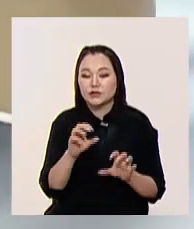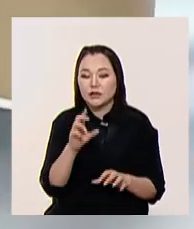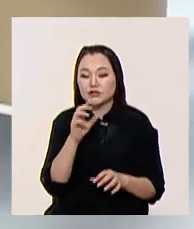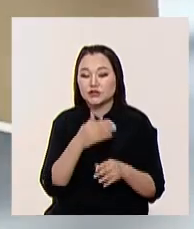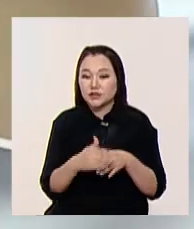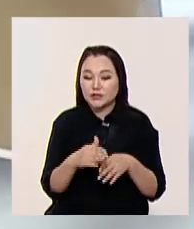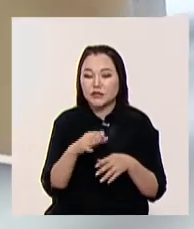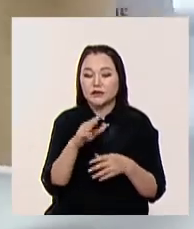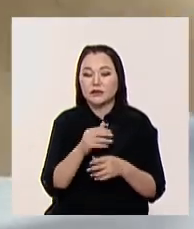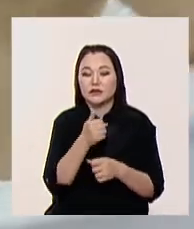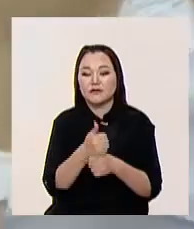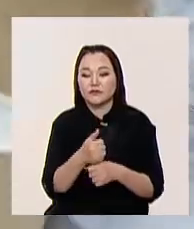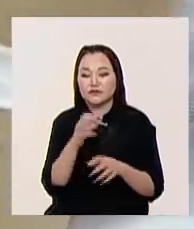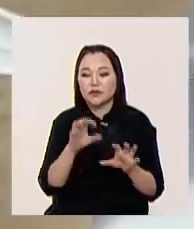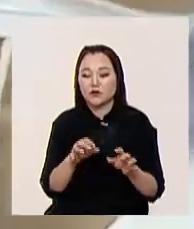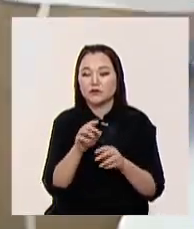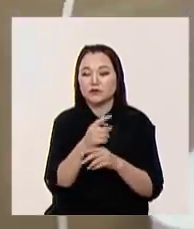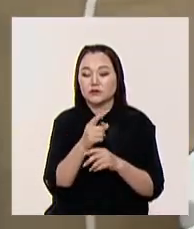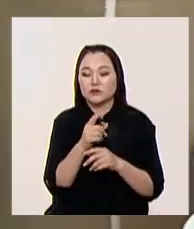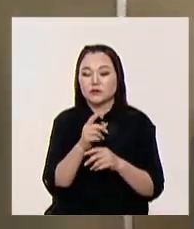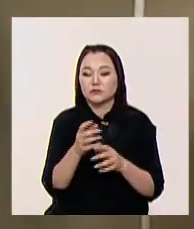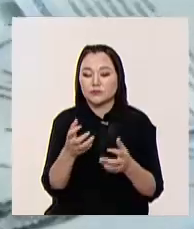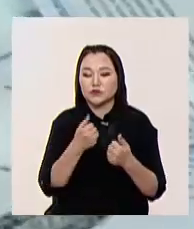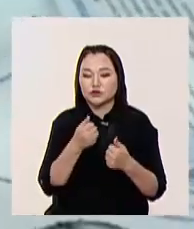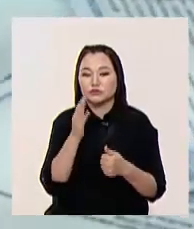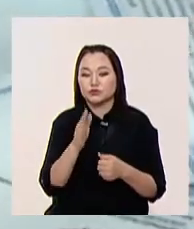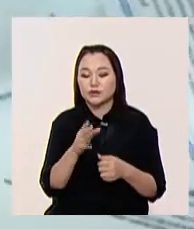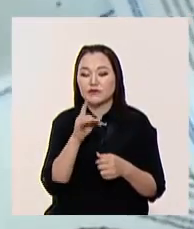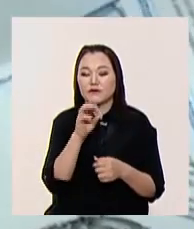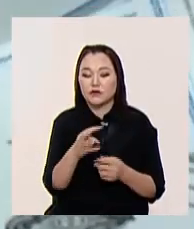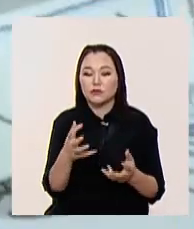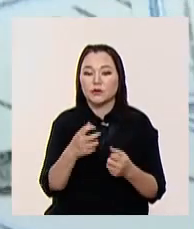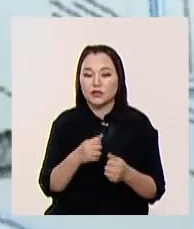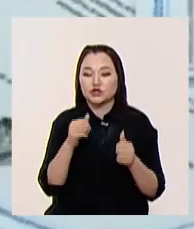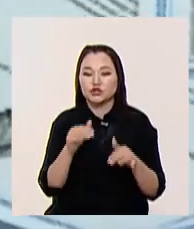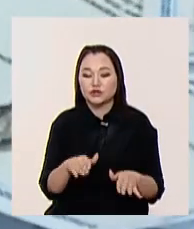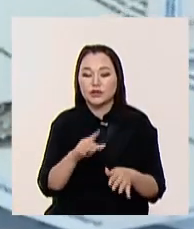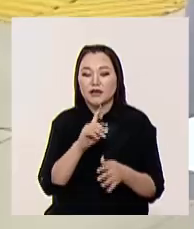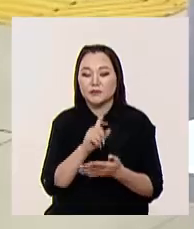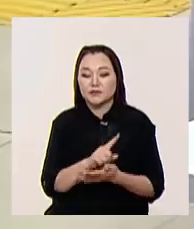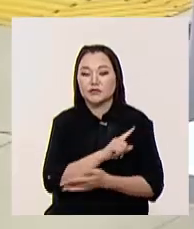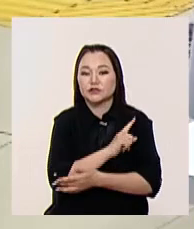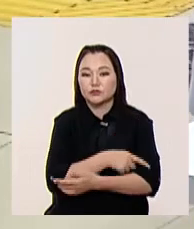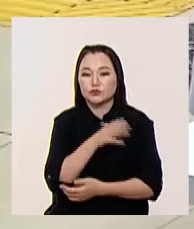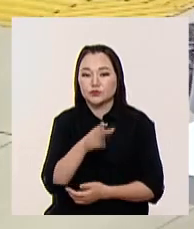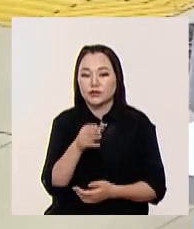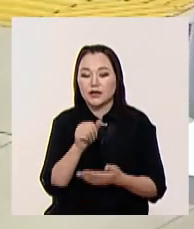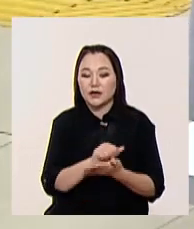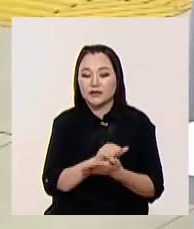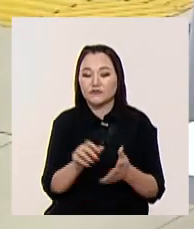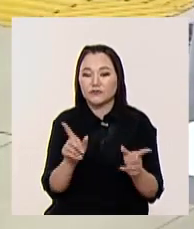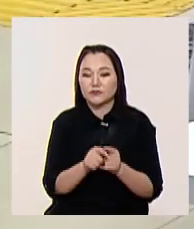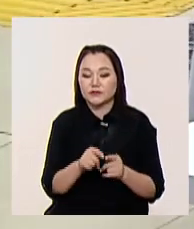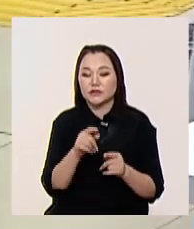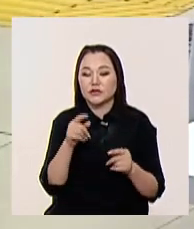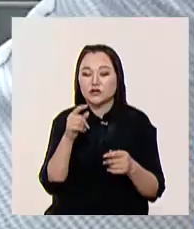еліміздің негізгі заңына ұсынылған өзгерістер қабылданды. Референдум қабылдаған шешімнің міндетті күші болады және актілермен қосымша растауды